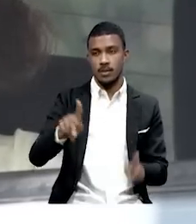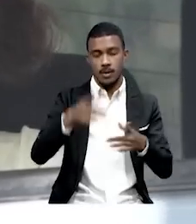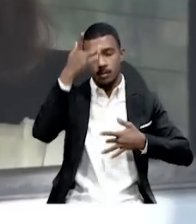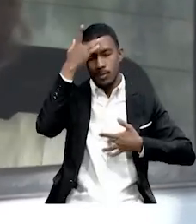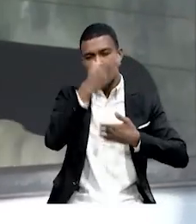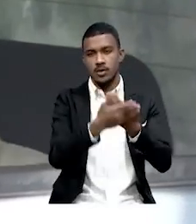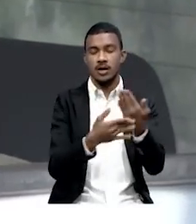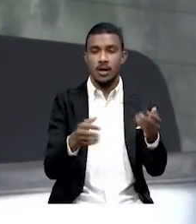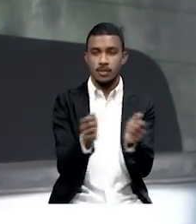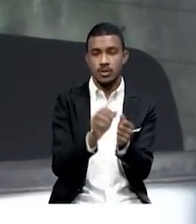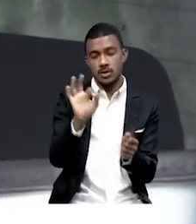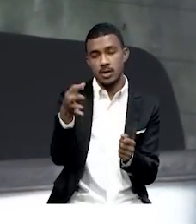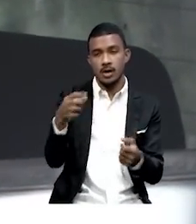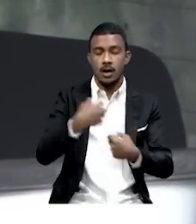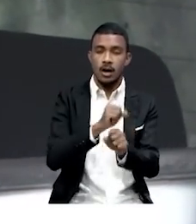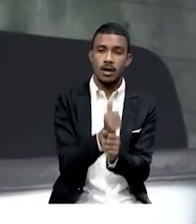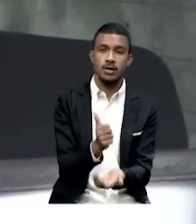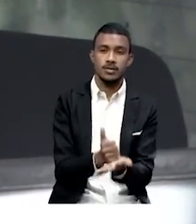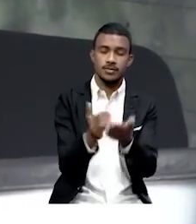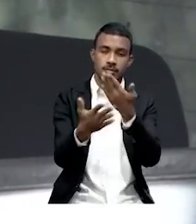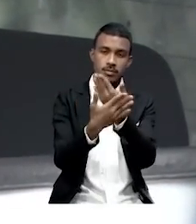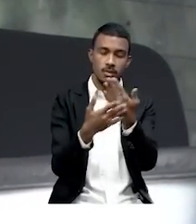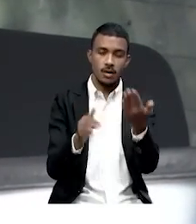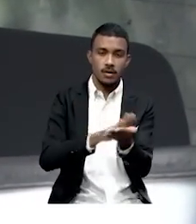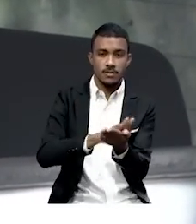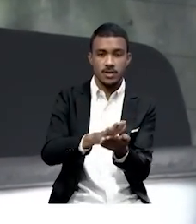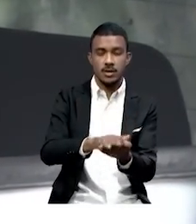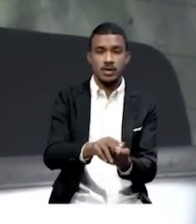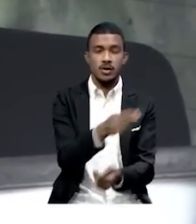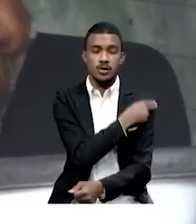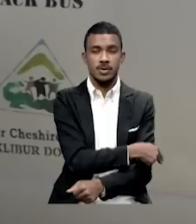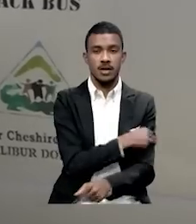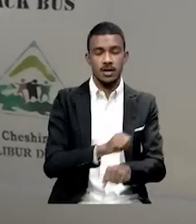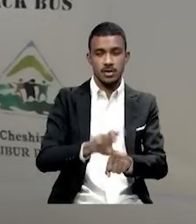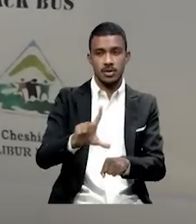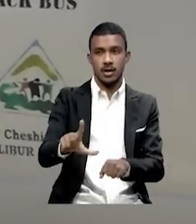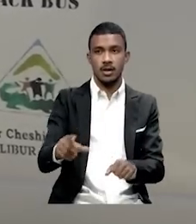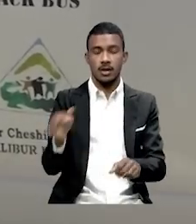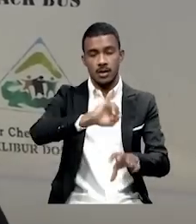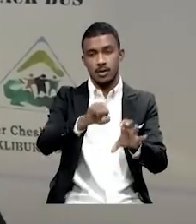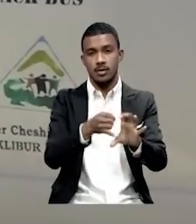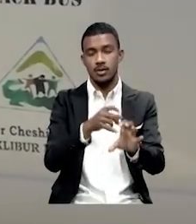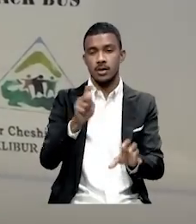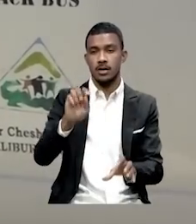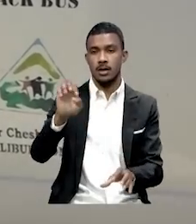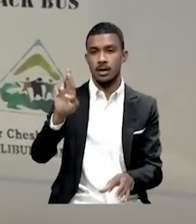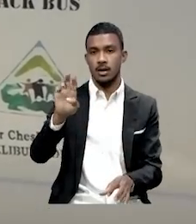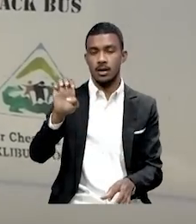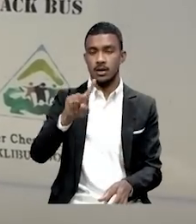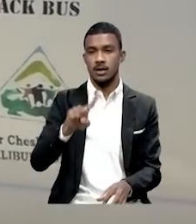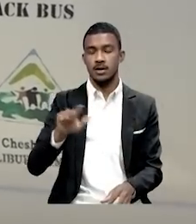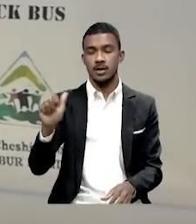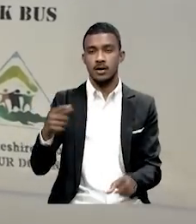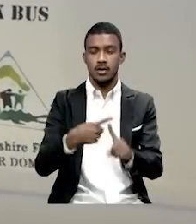resing halau hela tratamento faseran e Hospital Nacional inklui Teresa nebe transfere mai husi Hospital